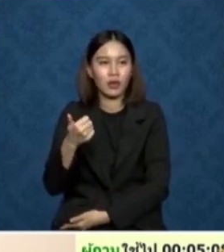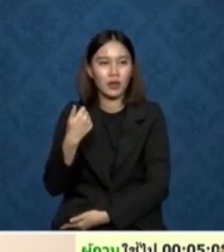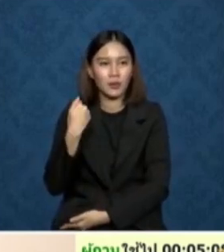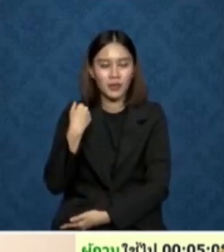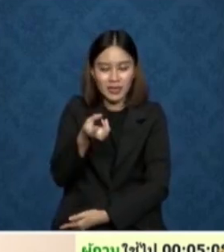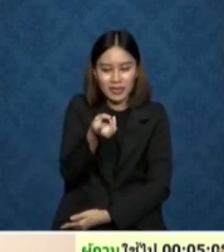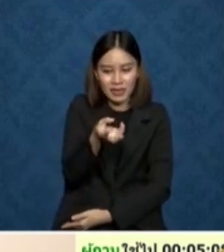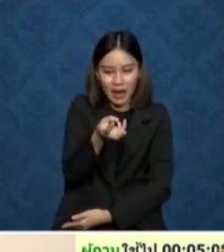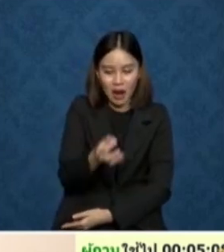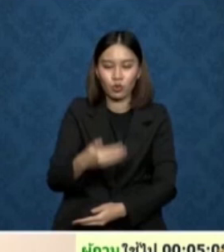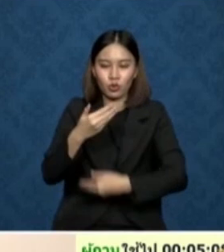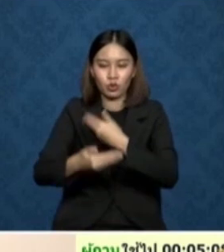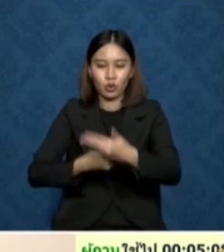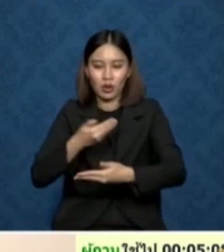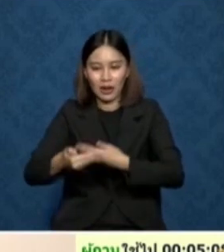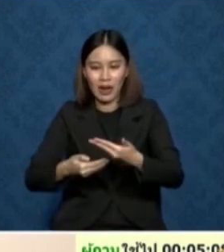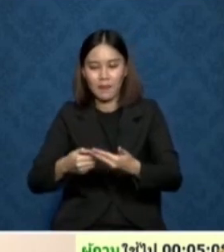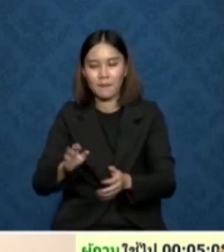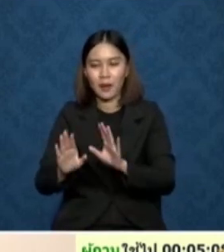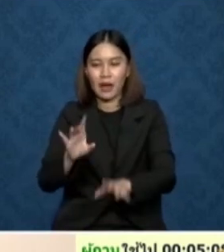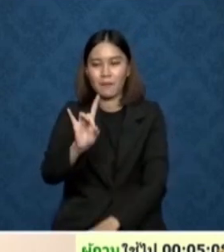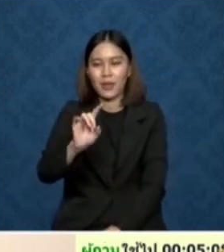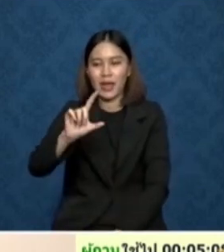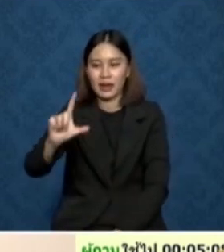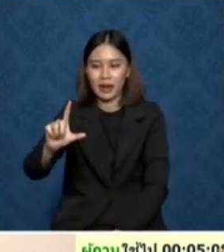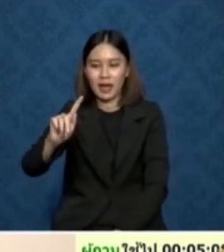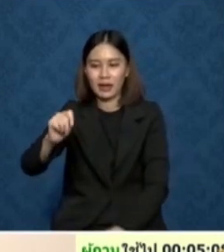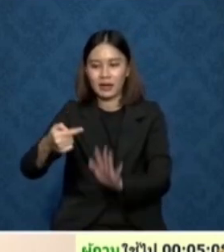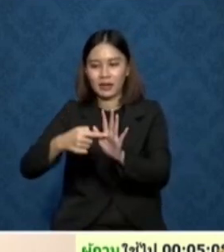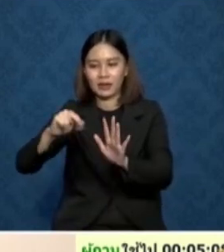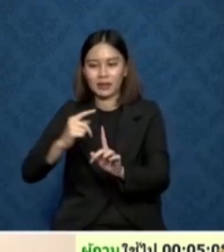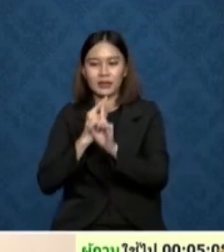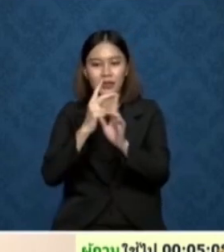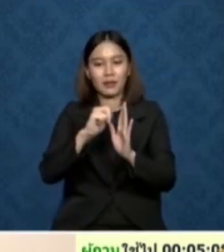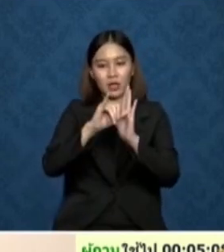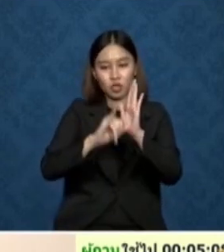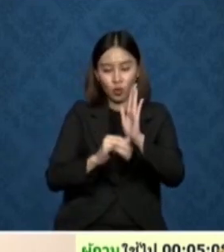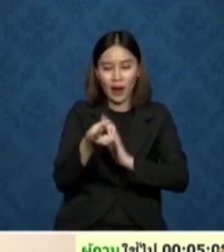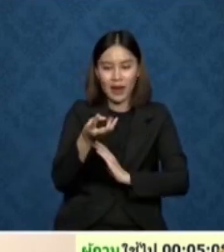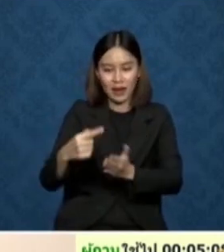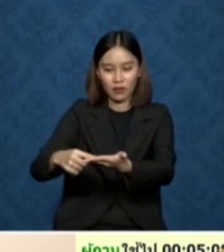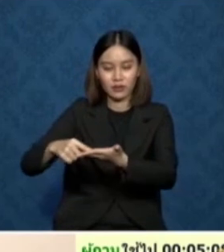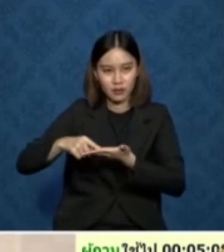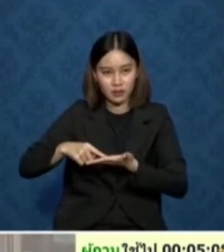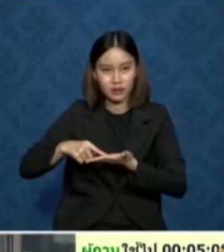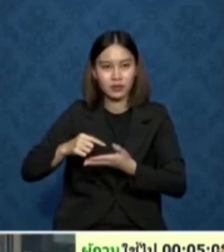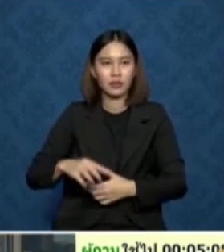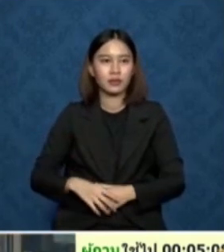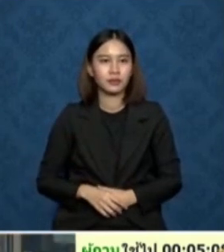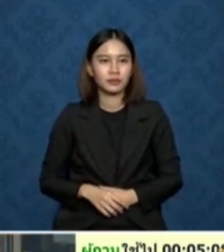มีข้าวออกถกตลาดประมาณ 8 ล้านตันตามที่แนาบการณโบาย แลไปหารข้าวแ่งชาติเสนอ